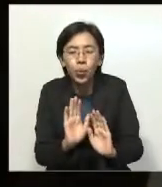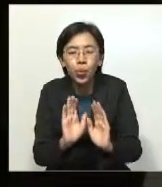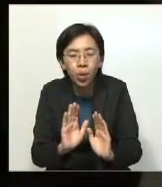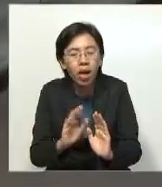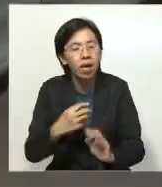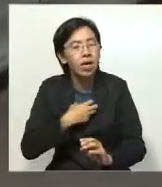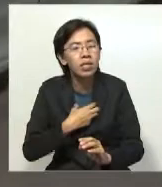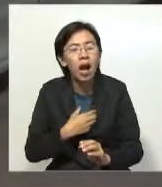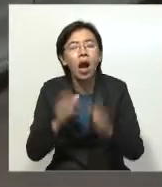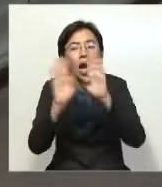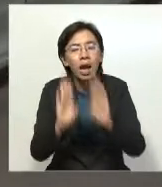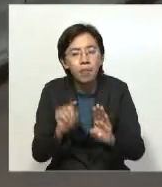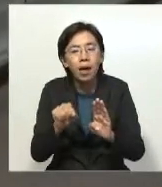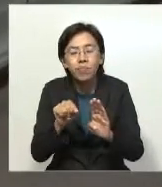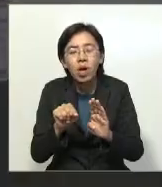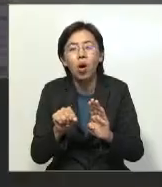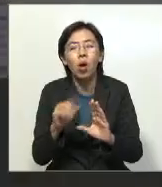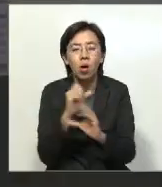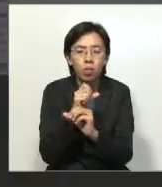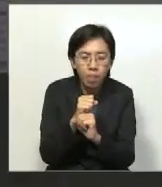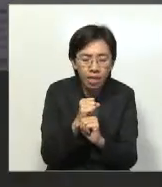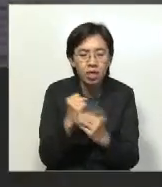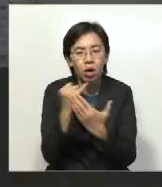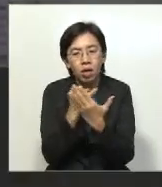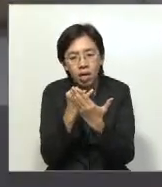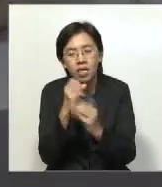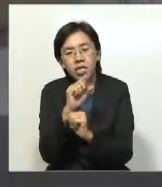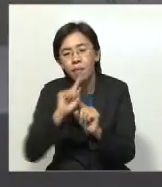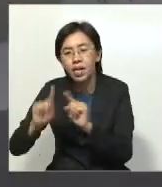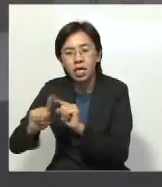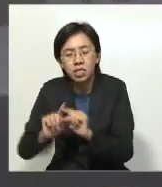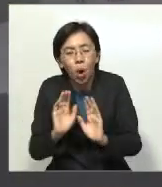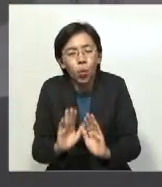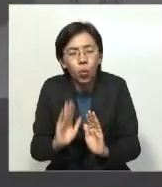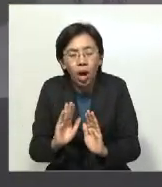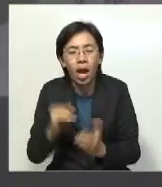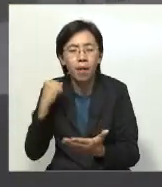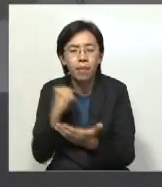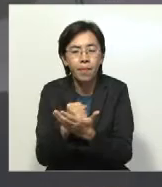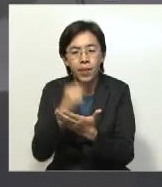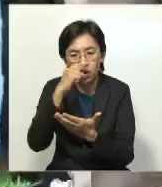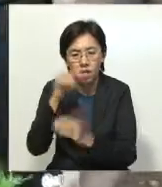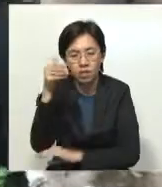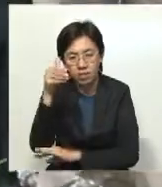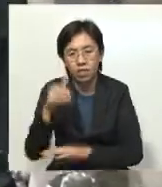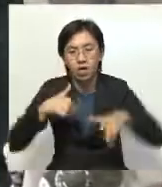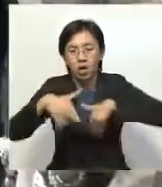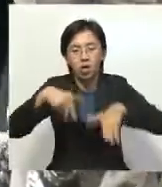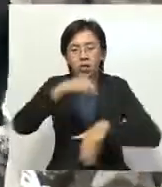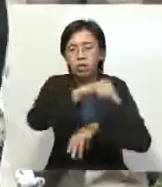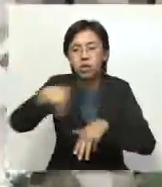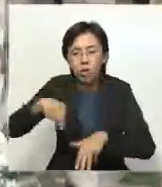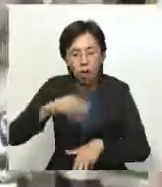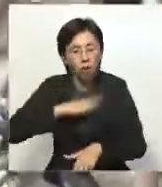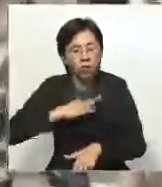งไว้ซึ่งรูปแบบของสถาปัตยกรรมที่ได้ขึ้นทะเบียนเป็นโบราณสถานแห่งชาติโดยมีศรัทธาของชาวบ้านเป็นหลักใน